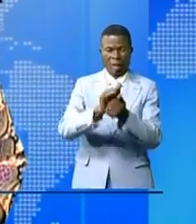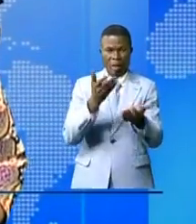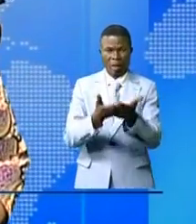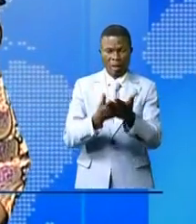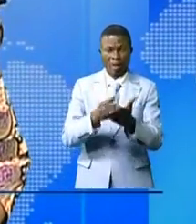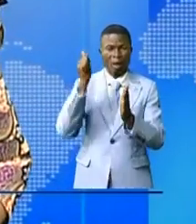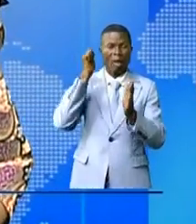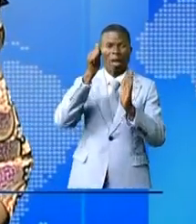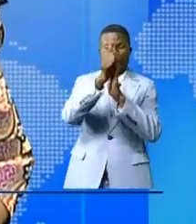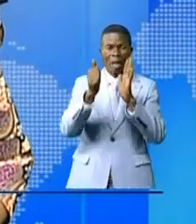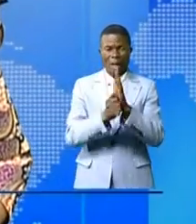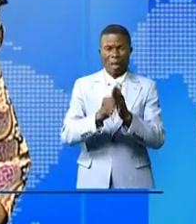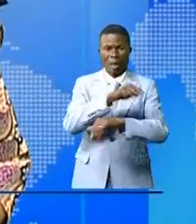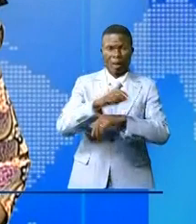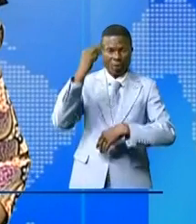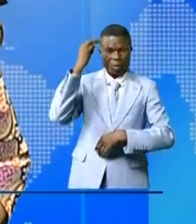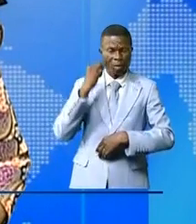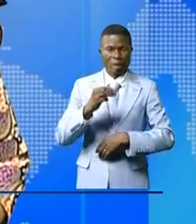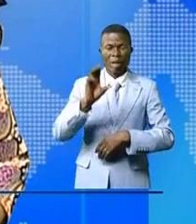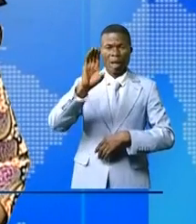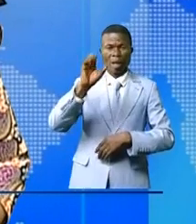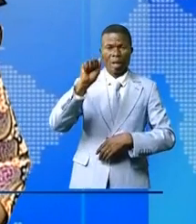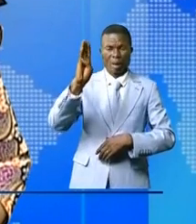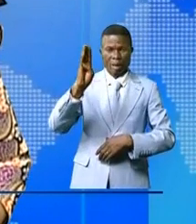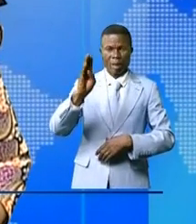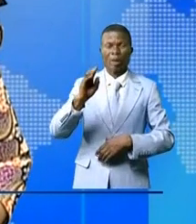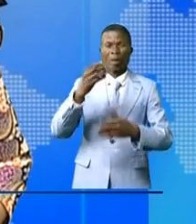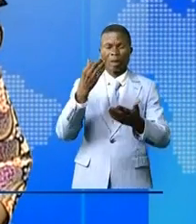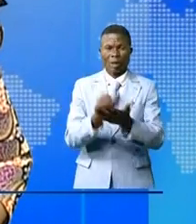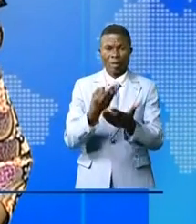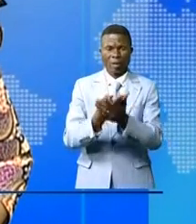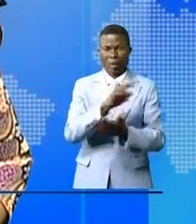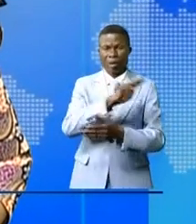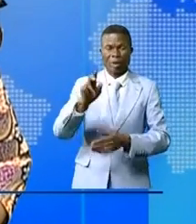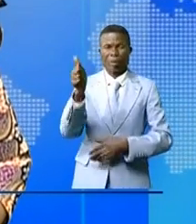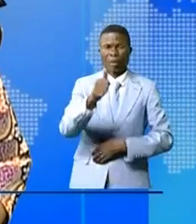l'arrêté ministériel numéro CAB Minfinance